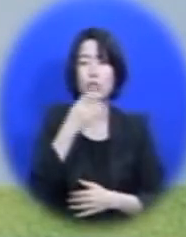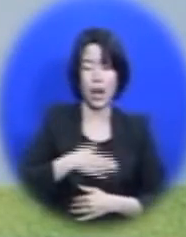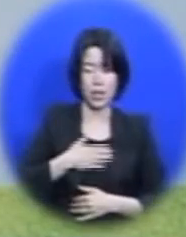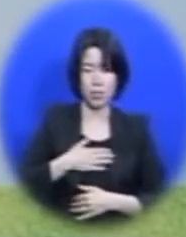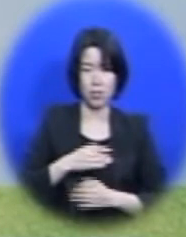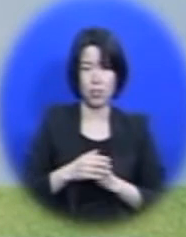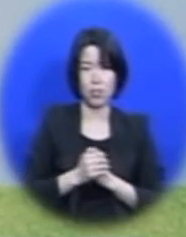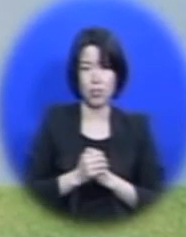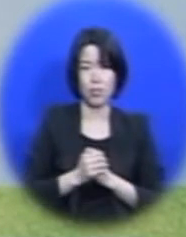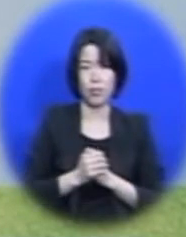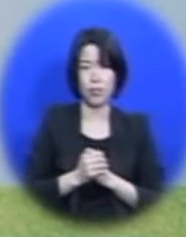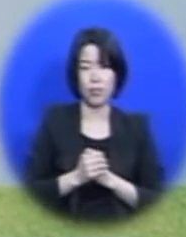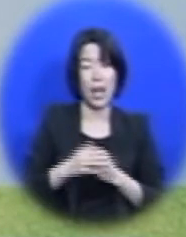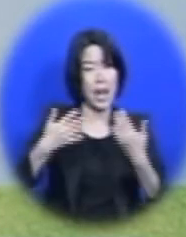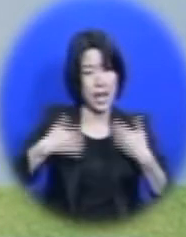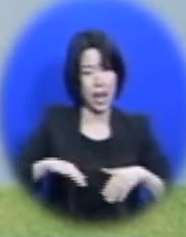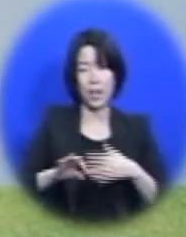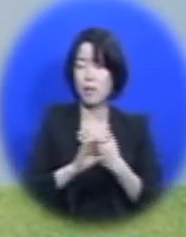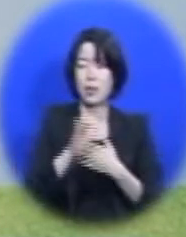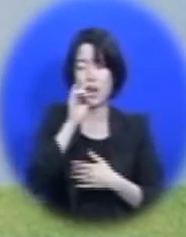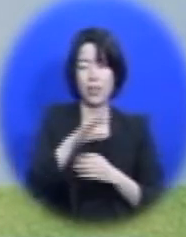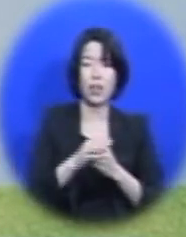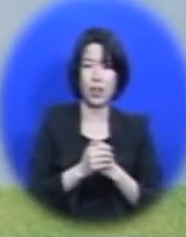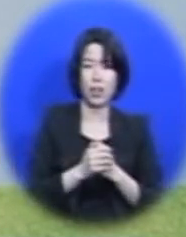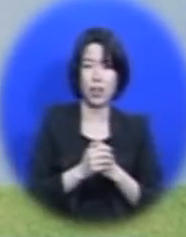알았어요. 약하면 안 된다.